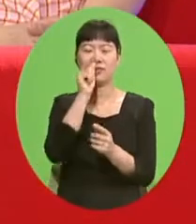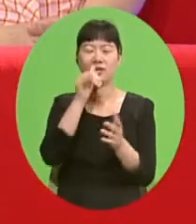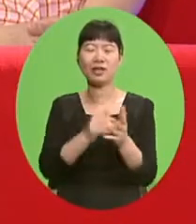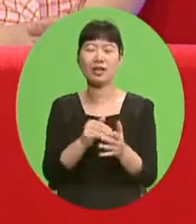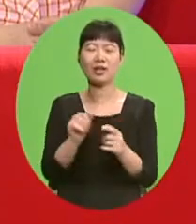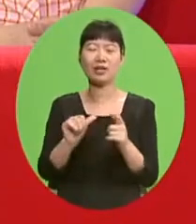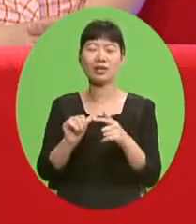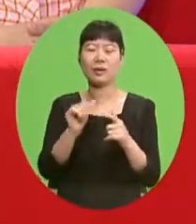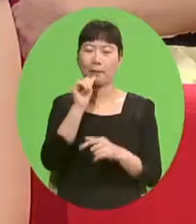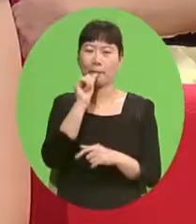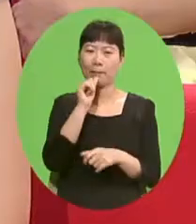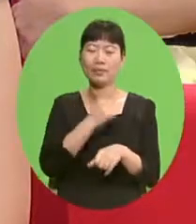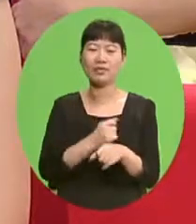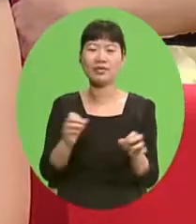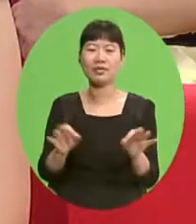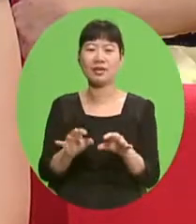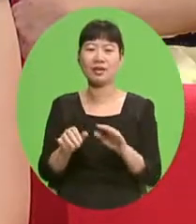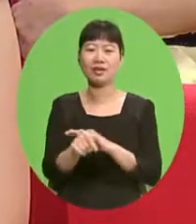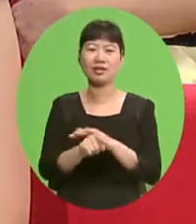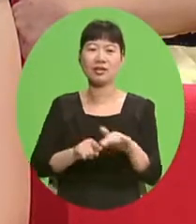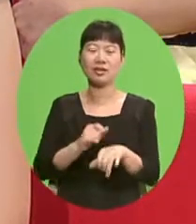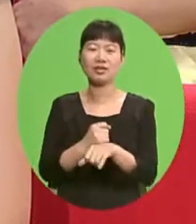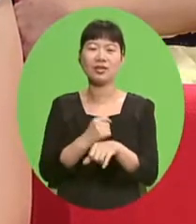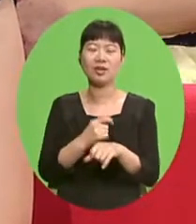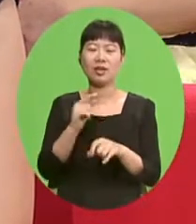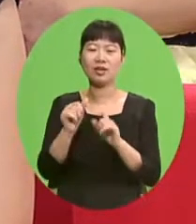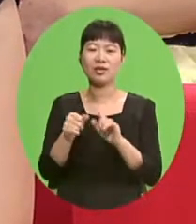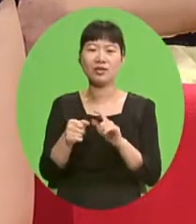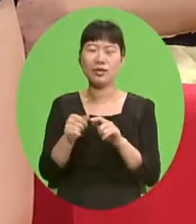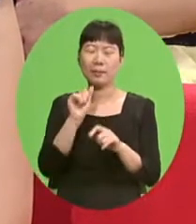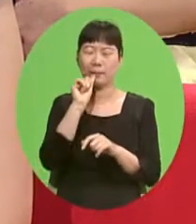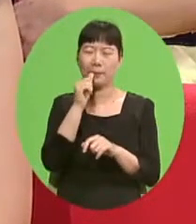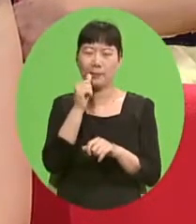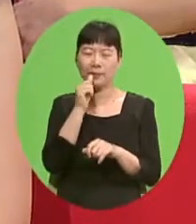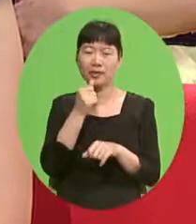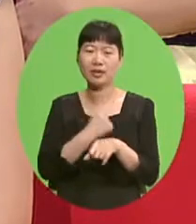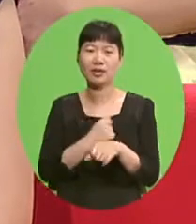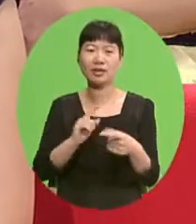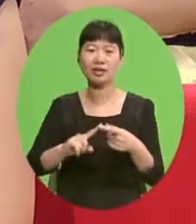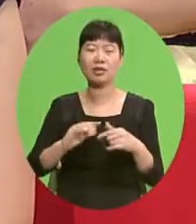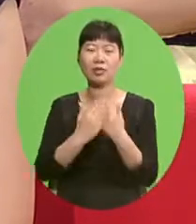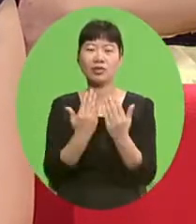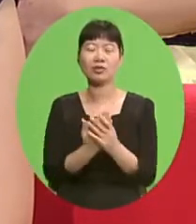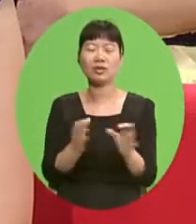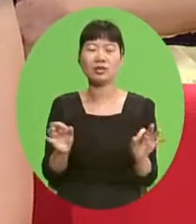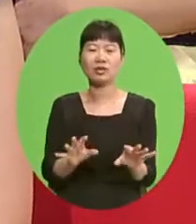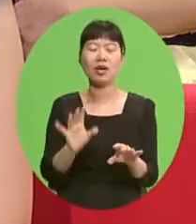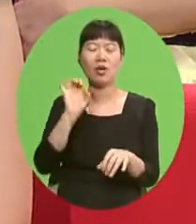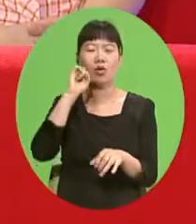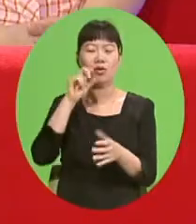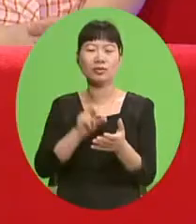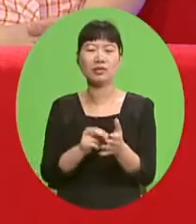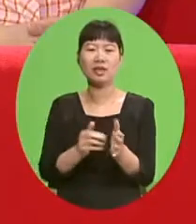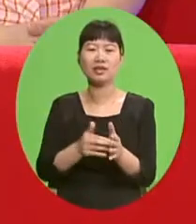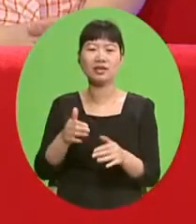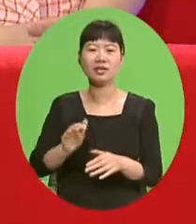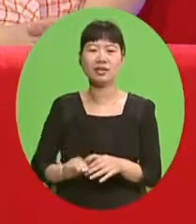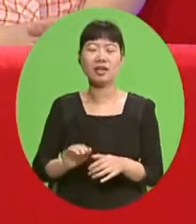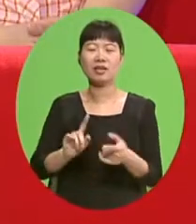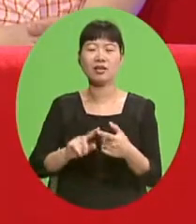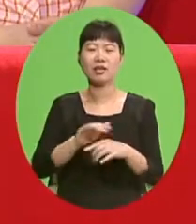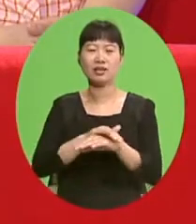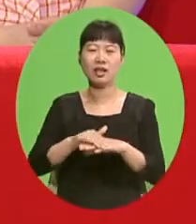빠는 거, 일시적인 퇴행, 또 손톱 뜯는 거, 이런 것들이 다 이제 일시적인 그 어려운 문제들인데요. 반드시 아이들이 그걸